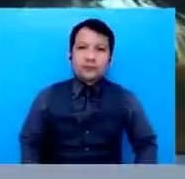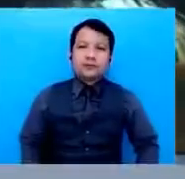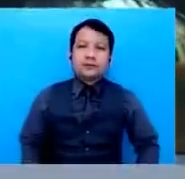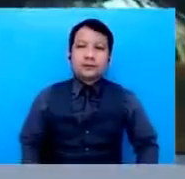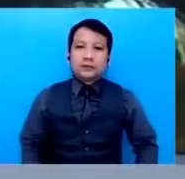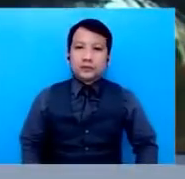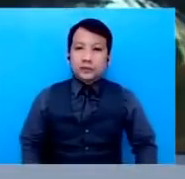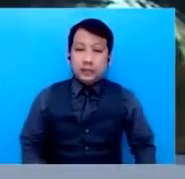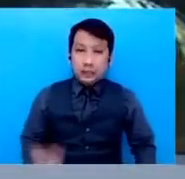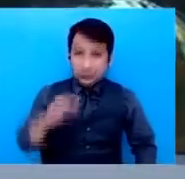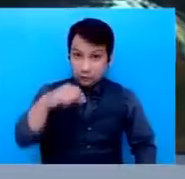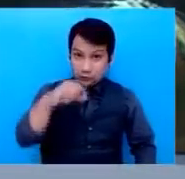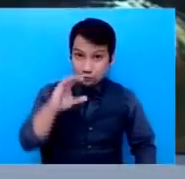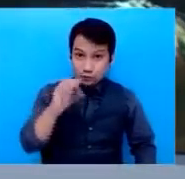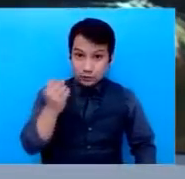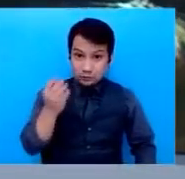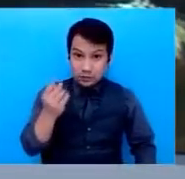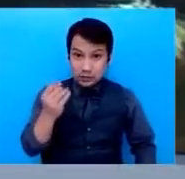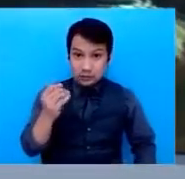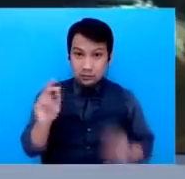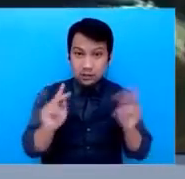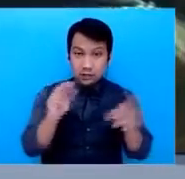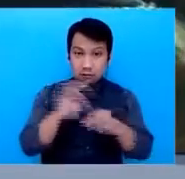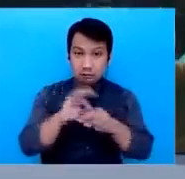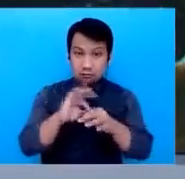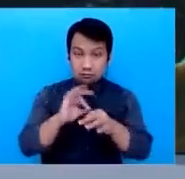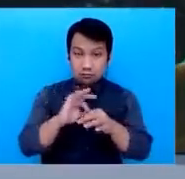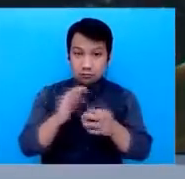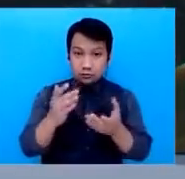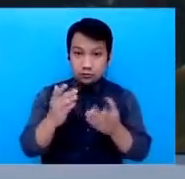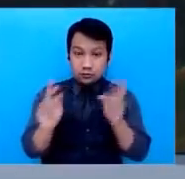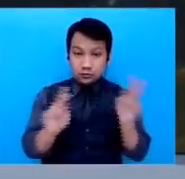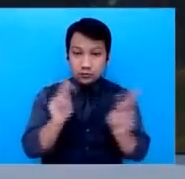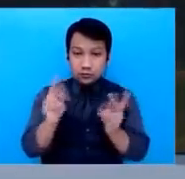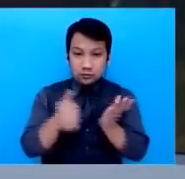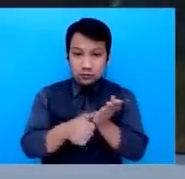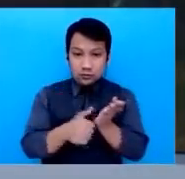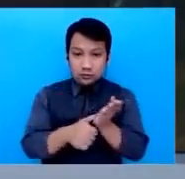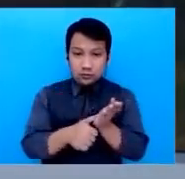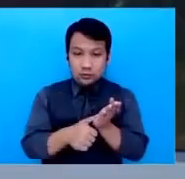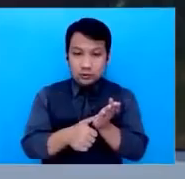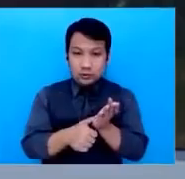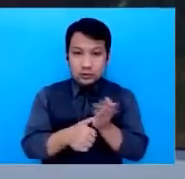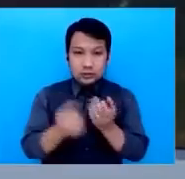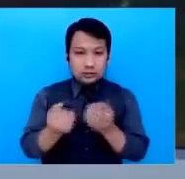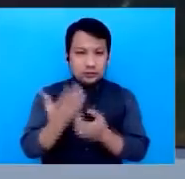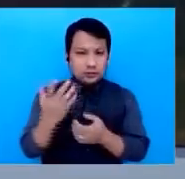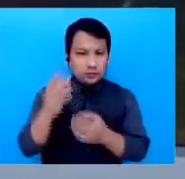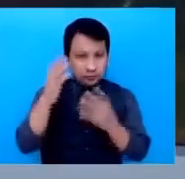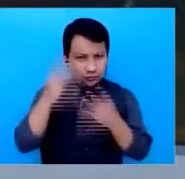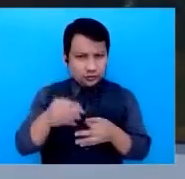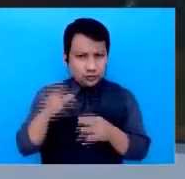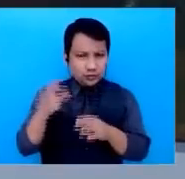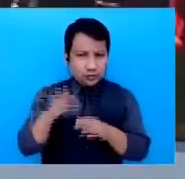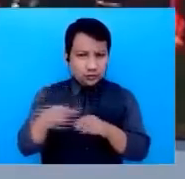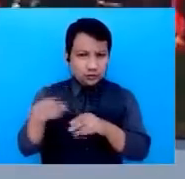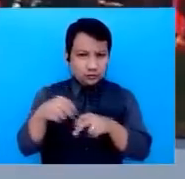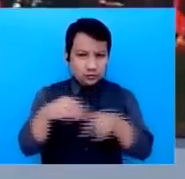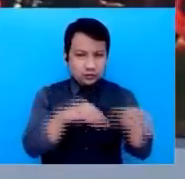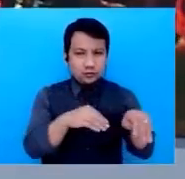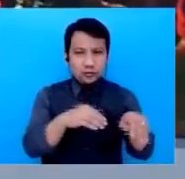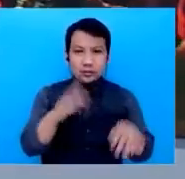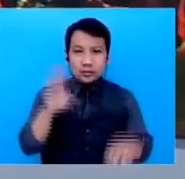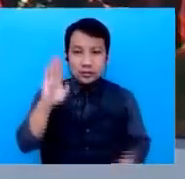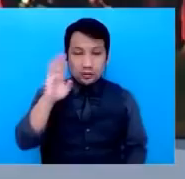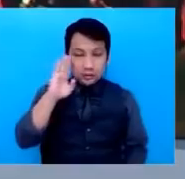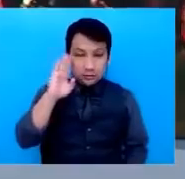Sa Quezon City na may pinakamalaking voting population sa Metro Manila, piniling mag-ikot ni presidential aspirant Bongbong Marcos at katandem na si Davao City